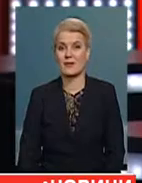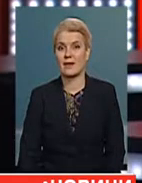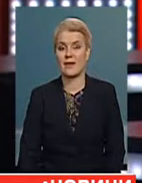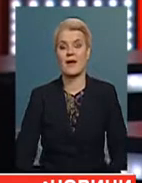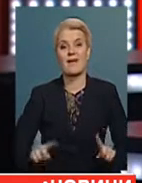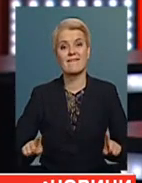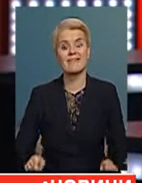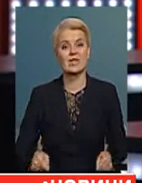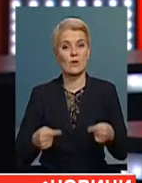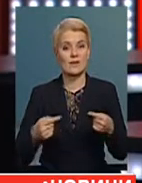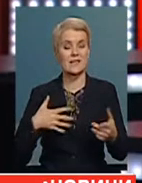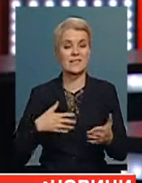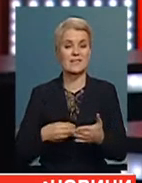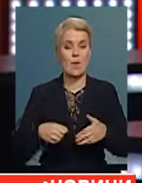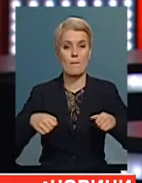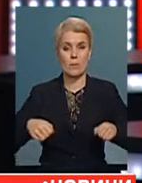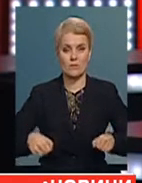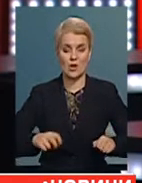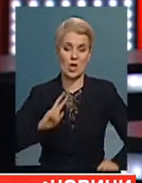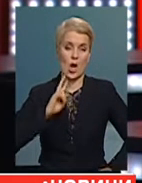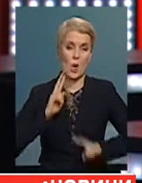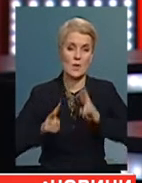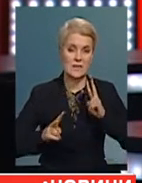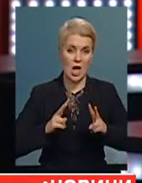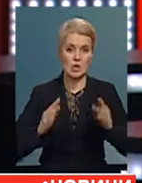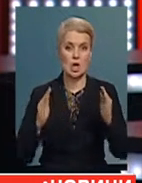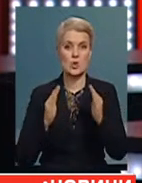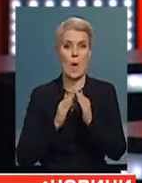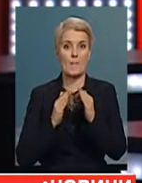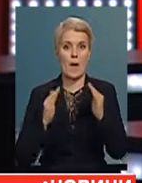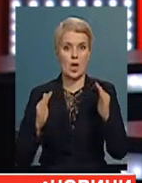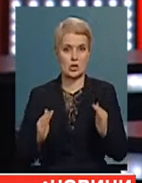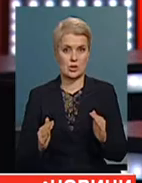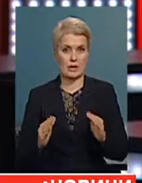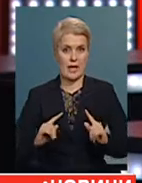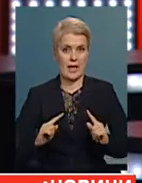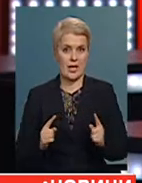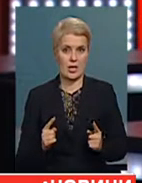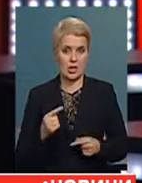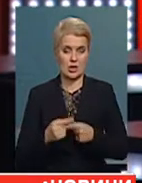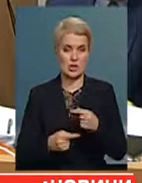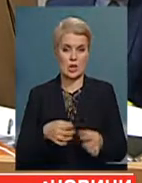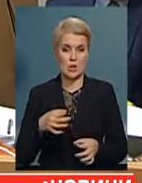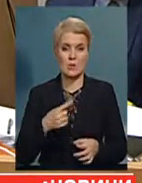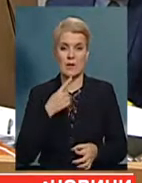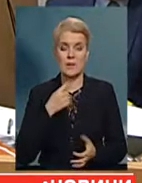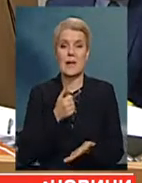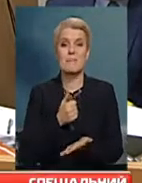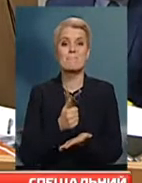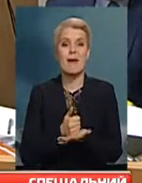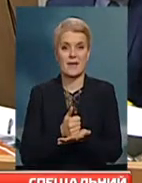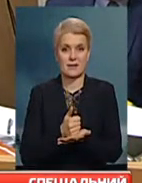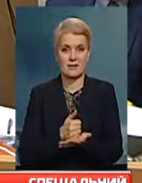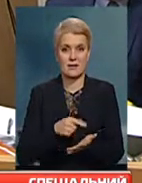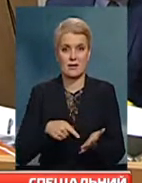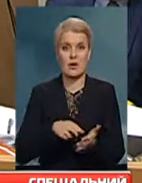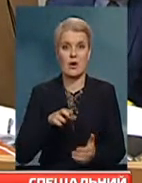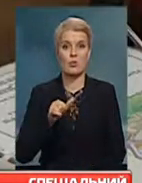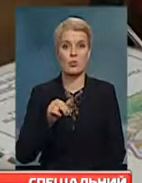Відновити свої повноваження і оскаржити домашній арешт через суд намагається мер Бучі Анатолій Федорук. 13 жовтня Печерський райсуд